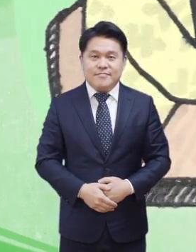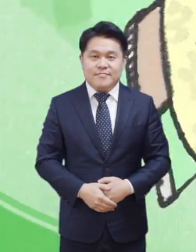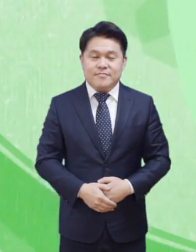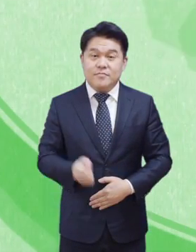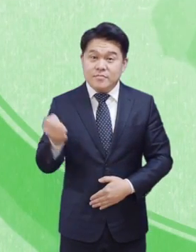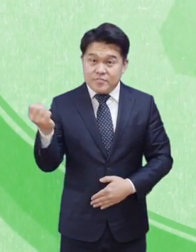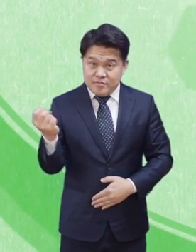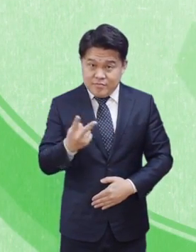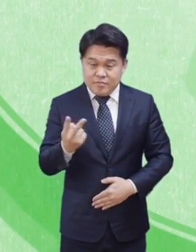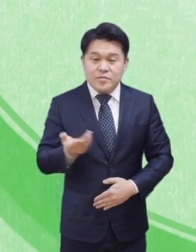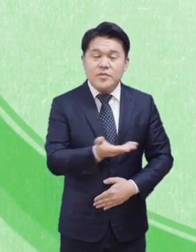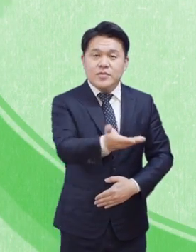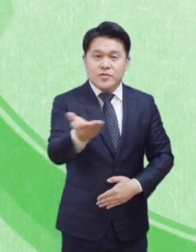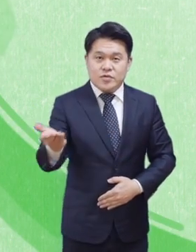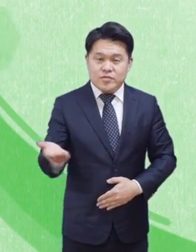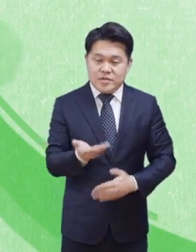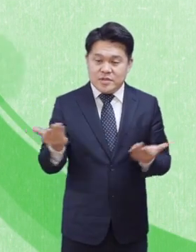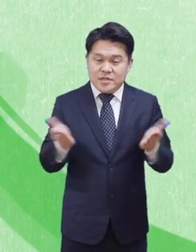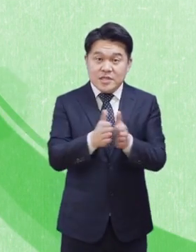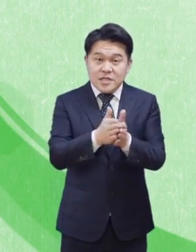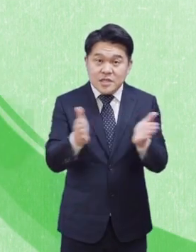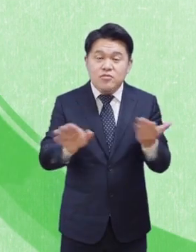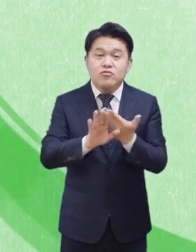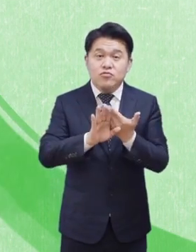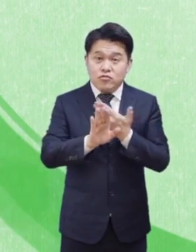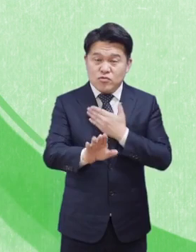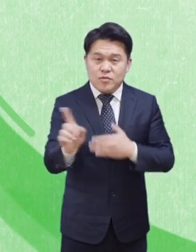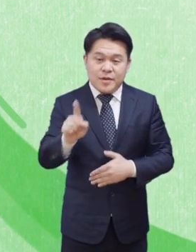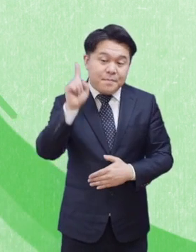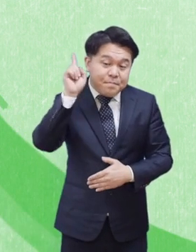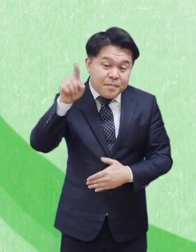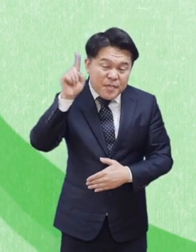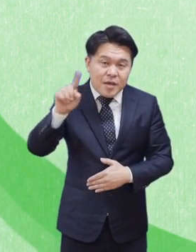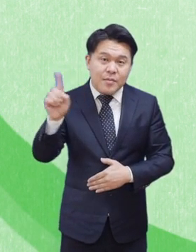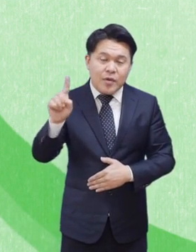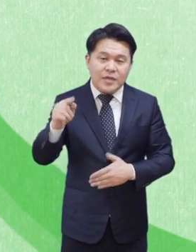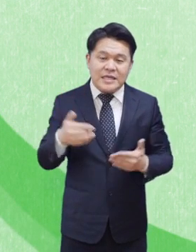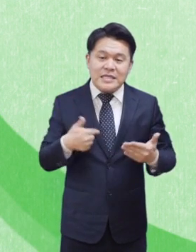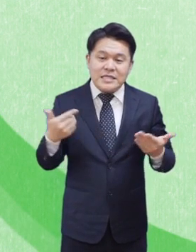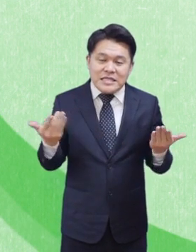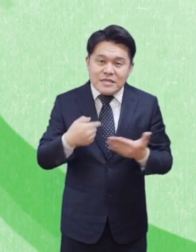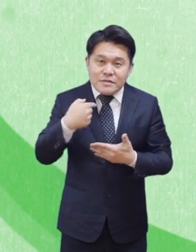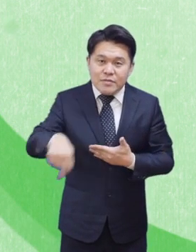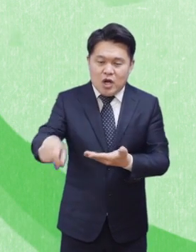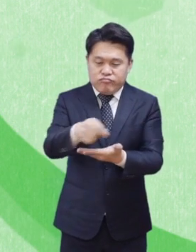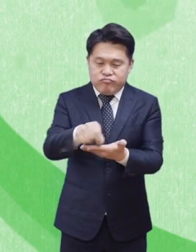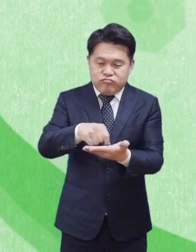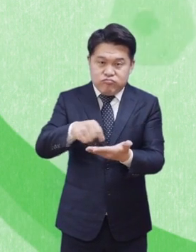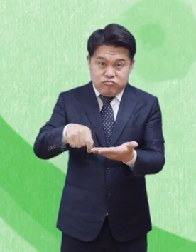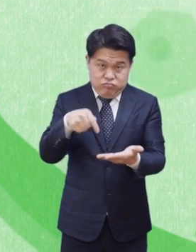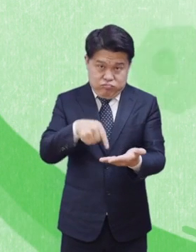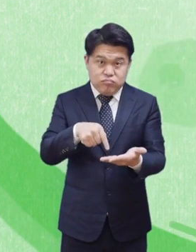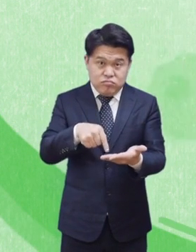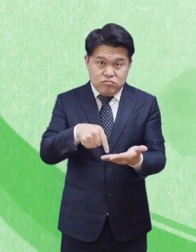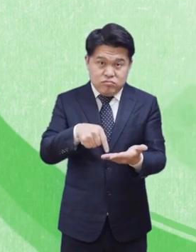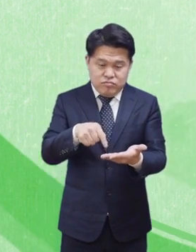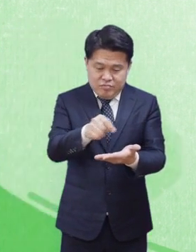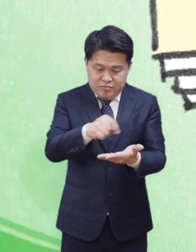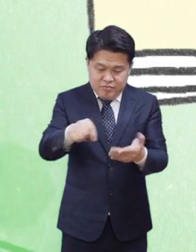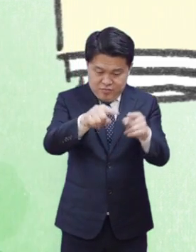바랍니다. 또한 여러분이 근무를 시작하게 되면 매일매일 그날의 근무일지를 써야